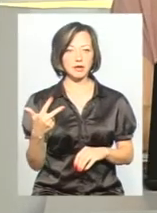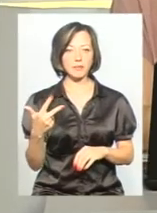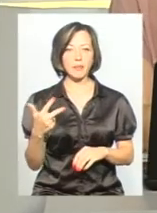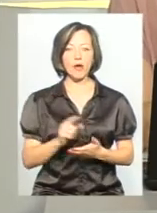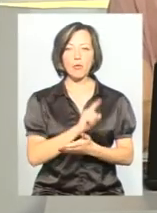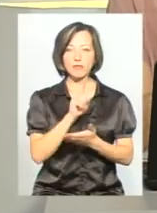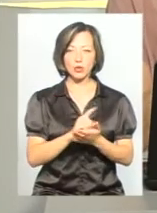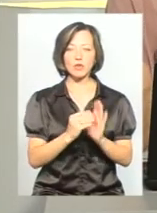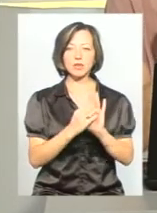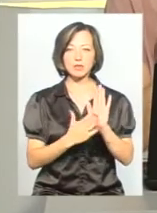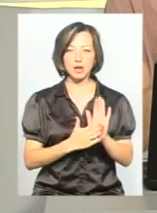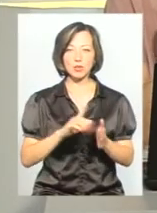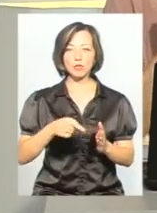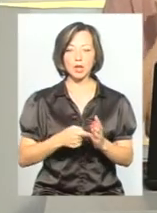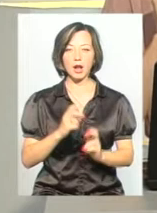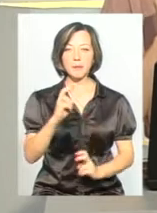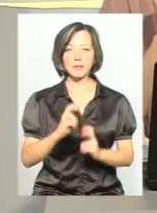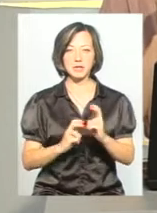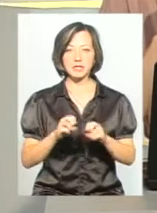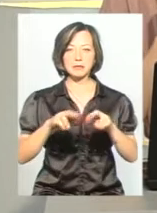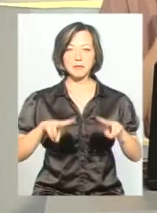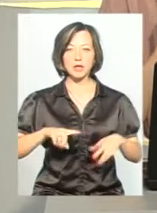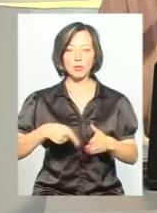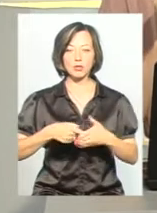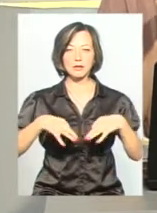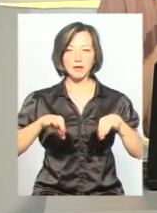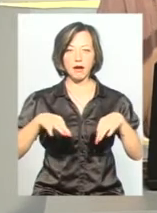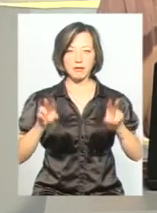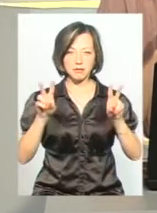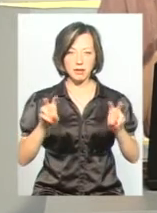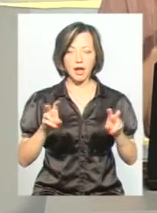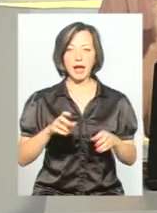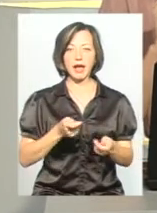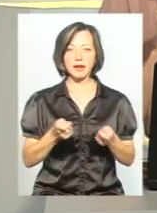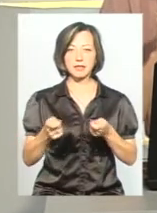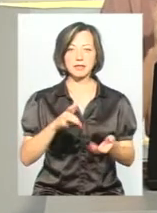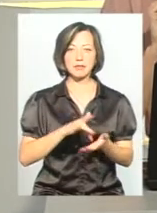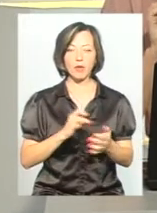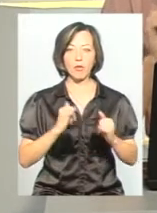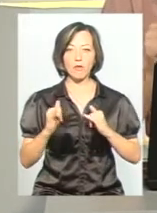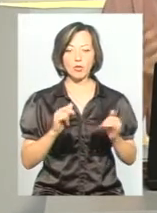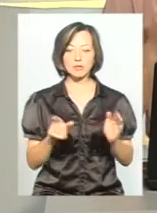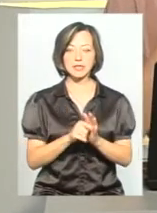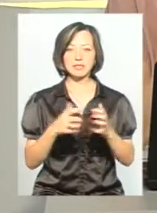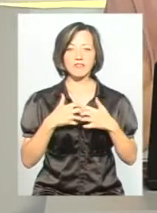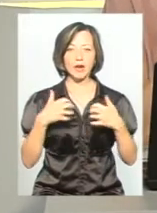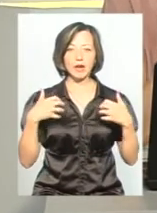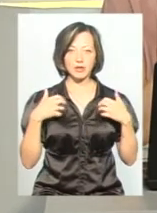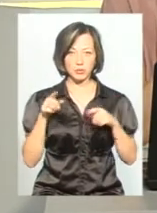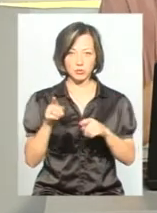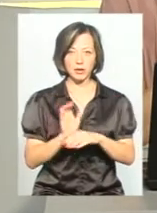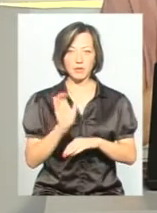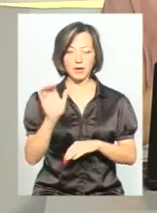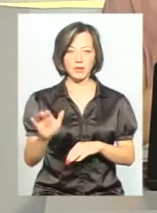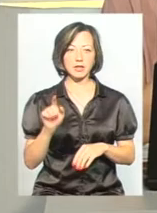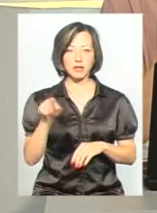Обов'язкову реєстрацію здійснює комунальне підприємство «Спецкомунтранс». А керівник центру поводження із тваринами, бо туди нас